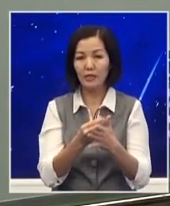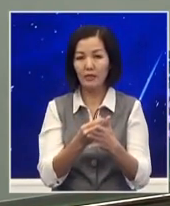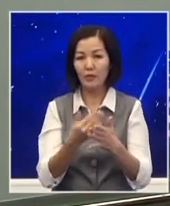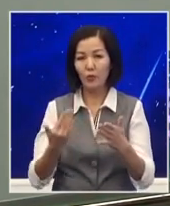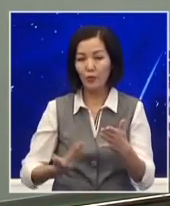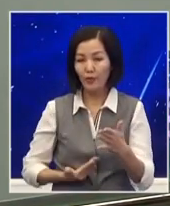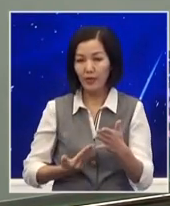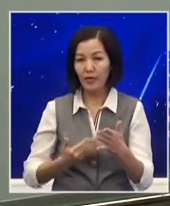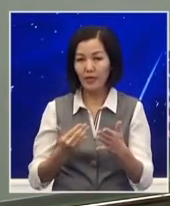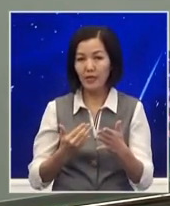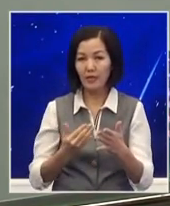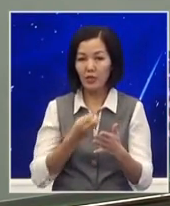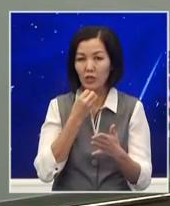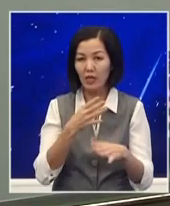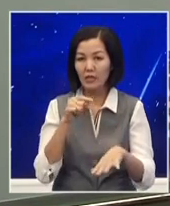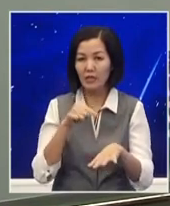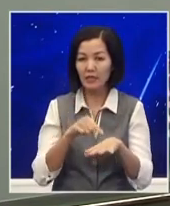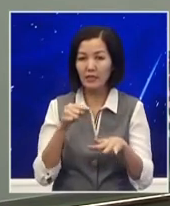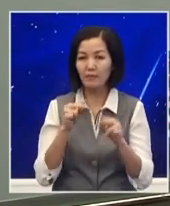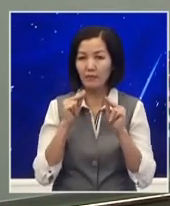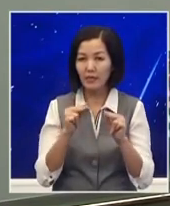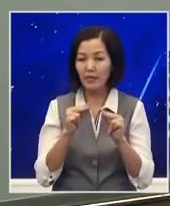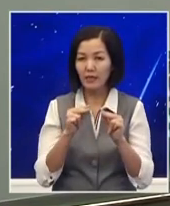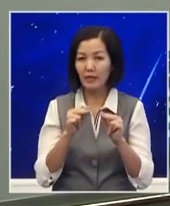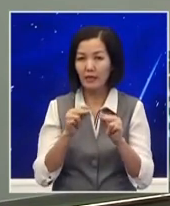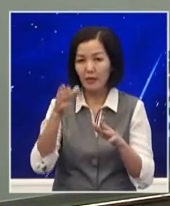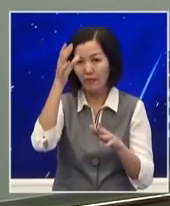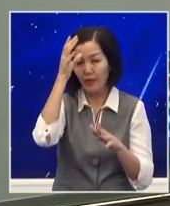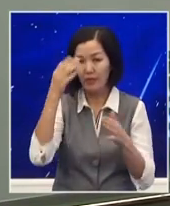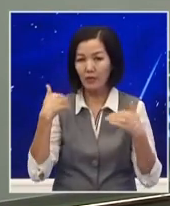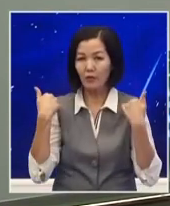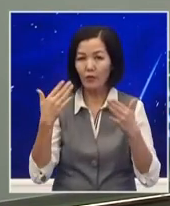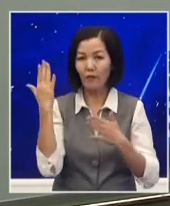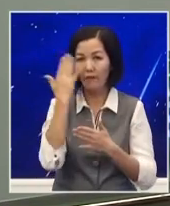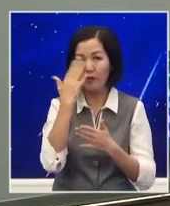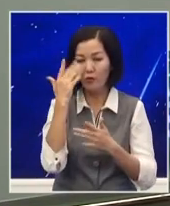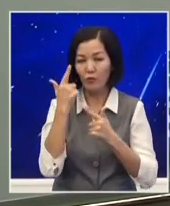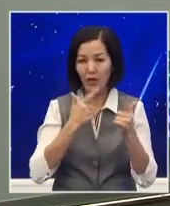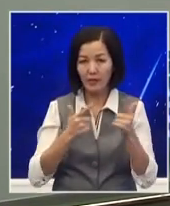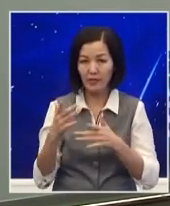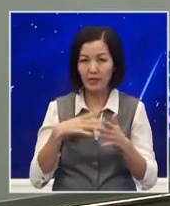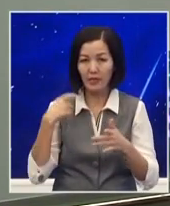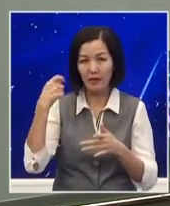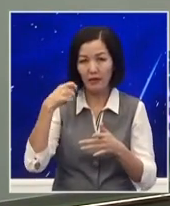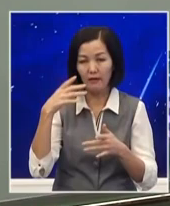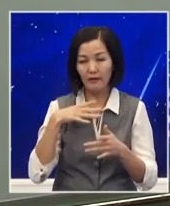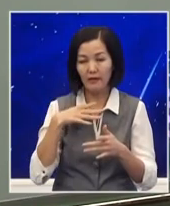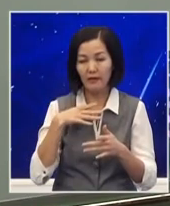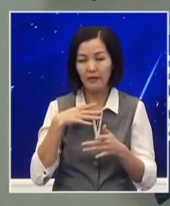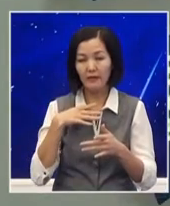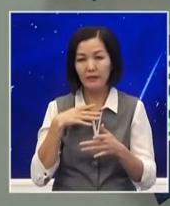өмірге деген жақсылық, сенімділік, ашықтылығын, жаңағы парасаттылығын білдіру бағытында видеороликтер әзірледі. Басқа да өздерін